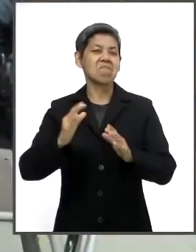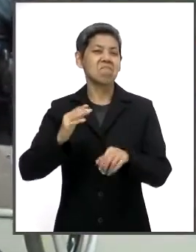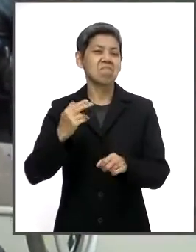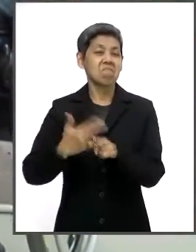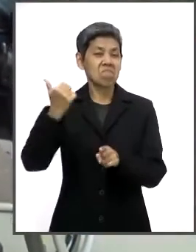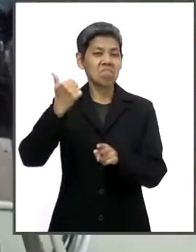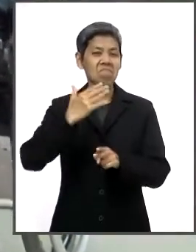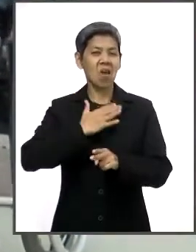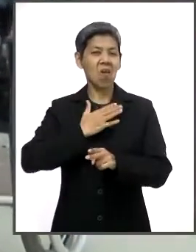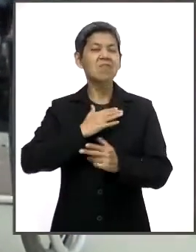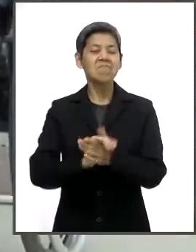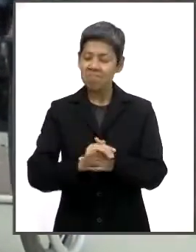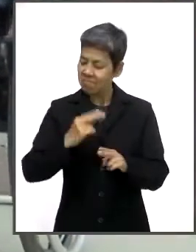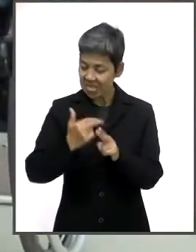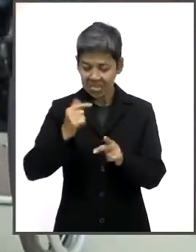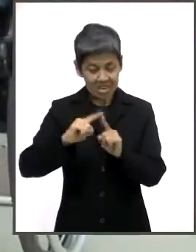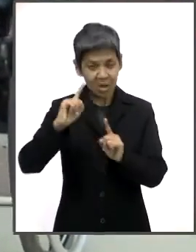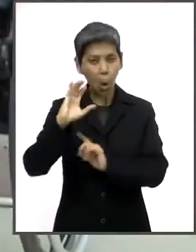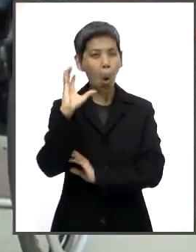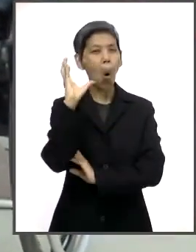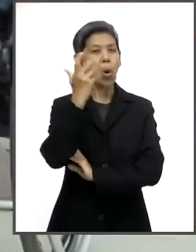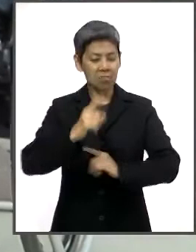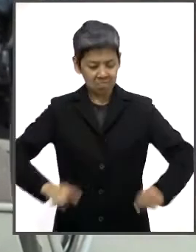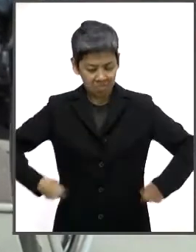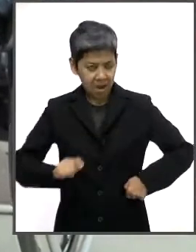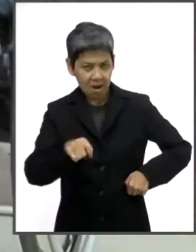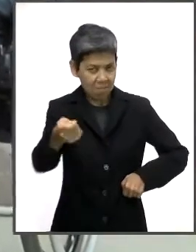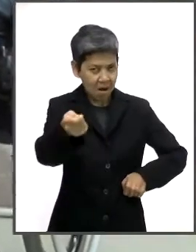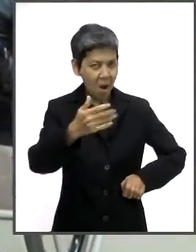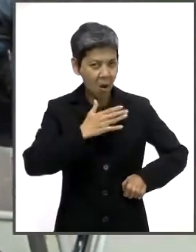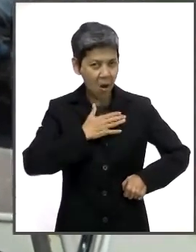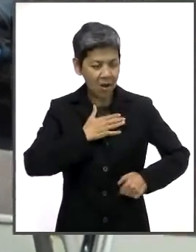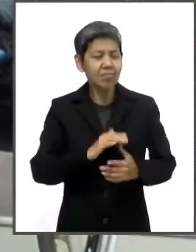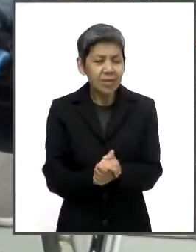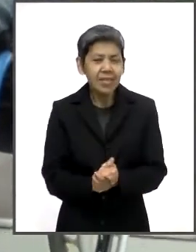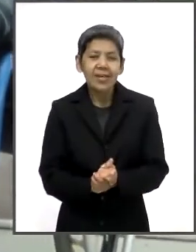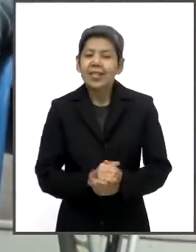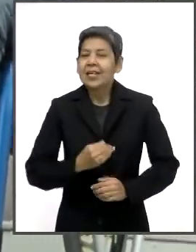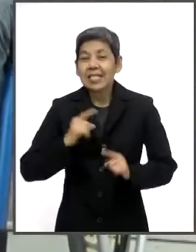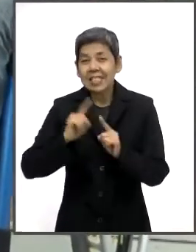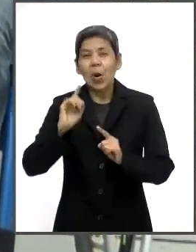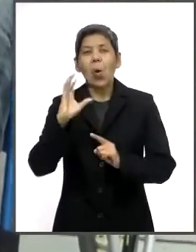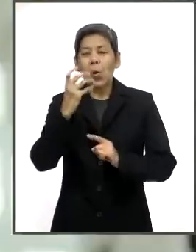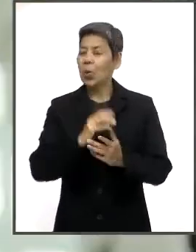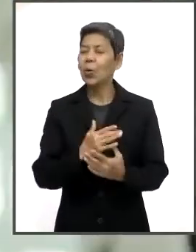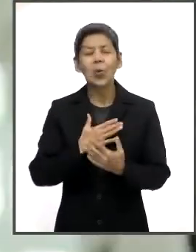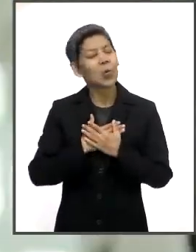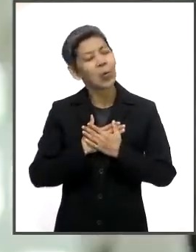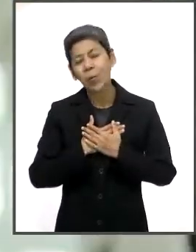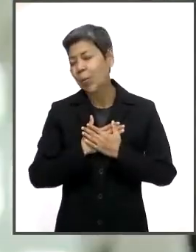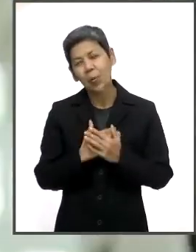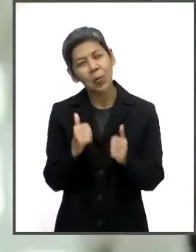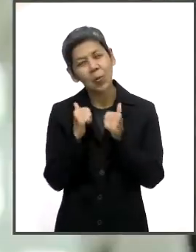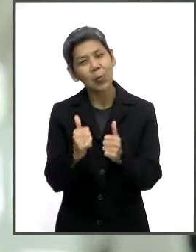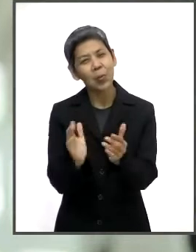าดีเด่นแห่งโลกของกีฬาวิเชฟันดาบนะคะแล้วก็แรงก็เป็นที่หนึ่งของโลก สุดยอด